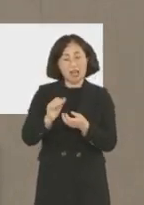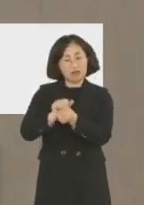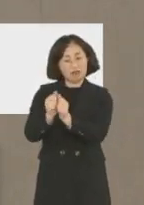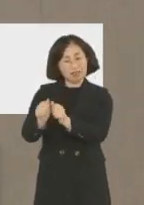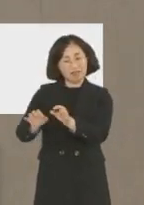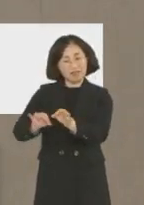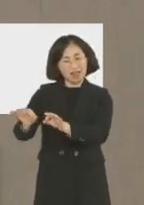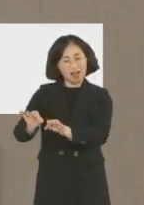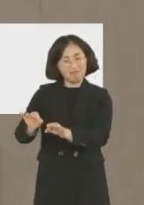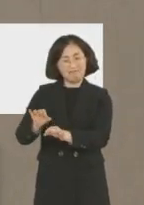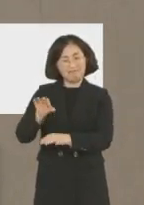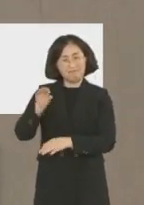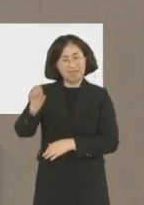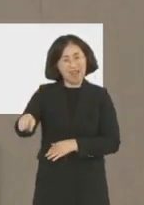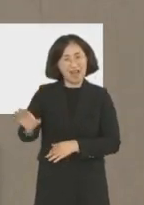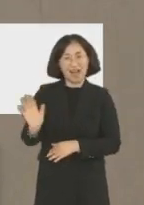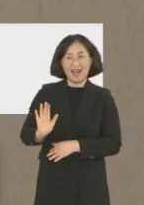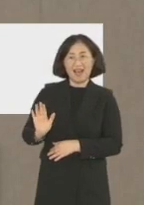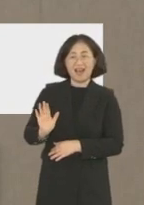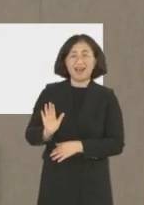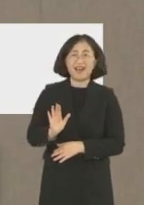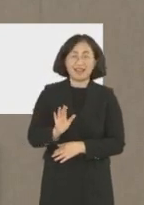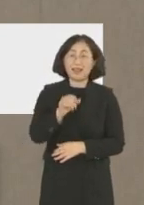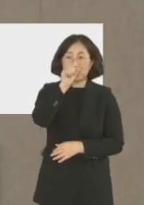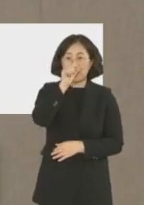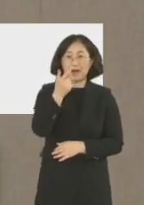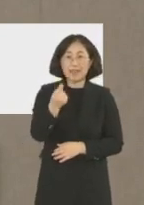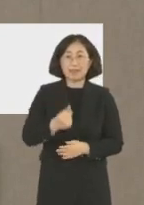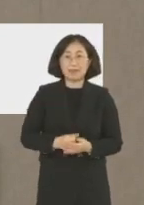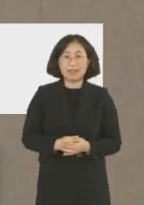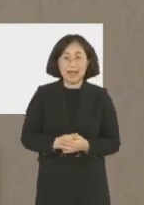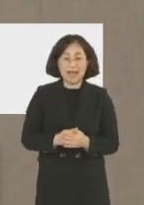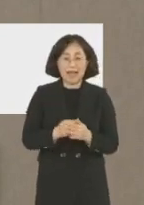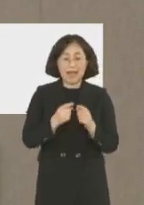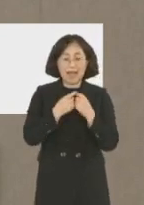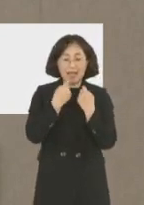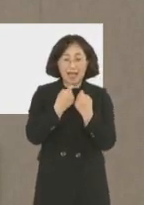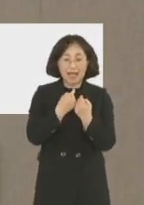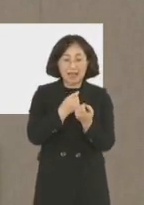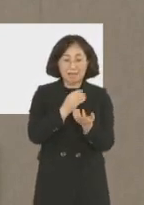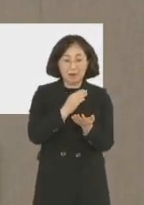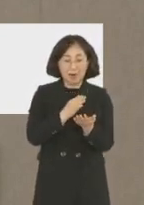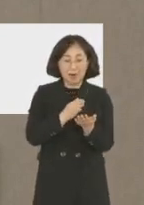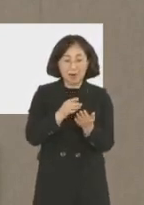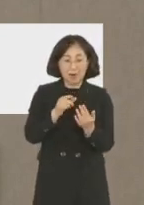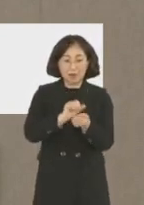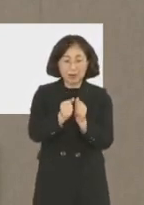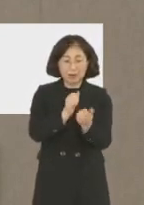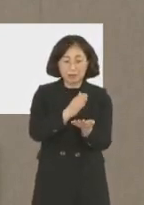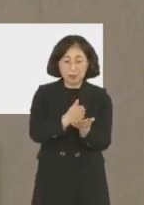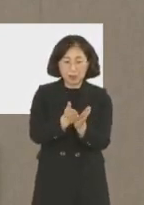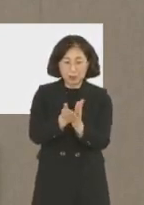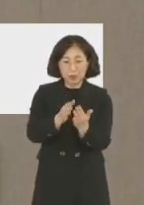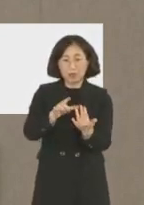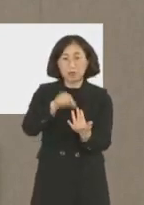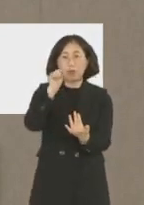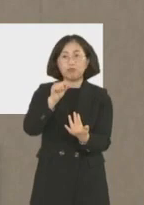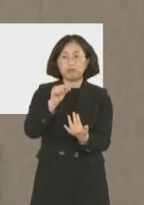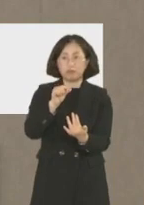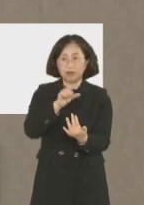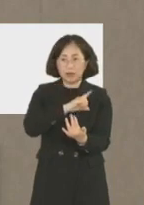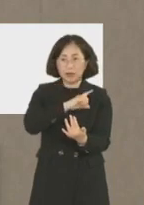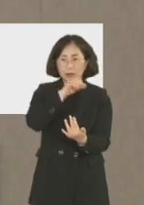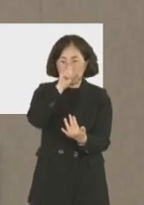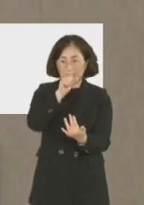시장은 보수적으로 좀 접근하시는 게 좋을 것 같습니다. 그리고 개별 종목은 옥석가리가 가장 중요하고 채권은 우량